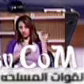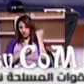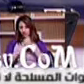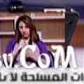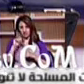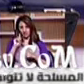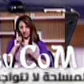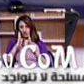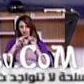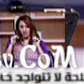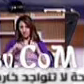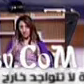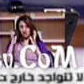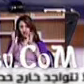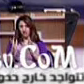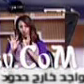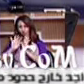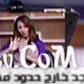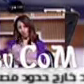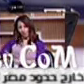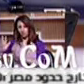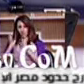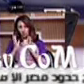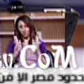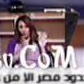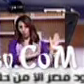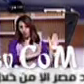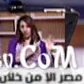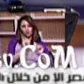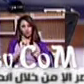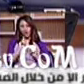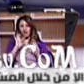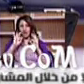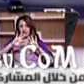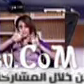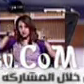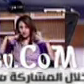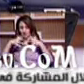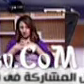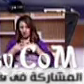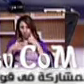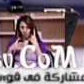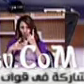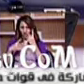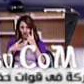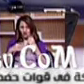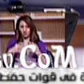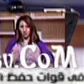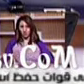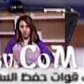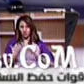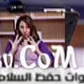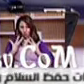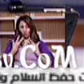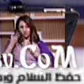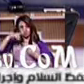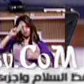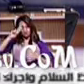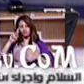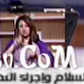للا للحقد والكراهيه ل للقمع والعنف والغضب الاعمى اللي بيحب مصر ما